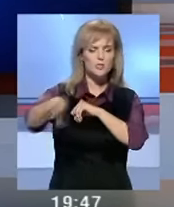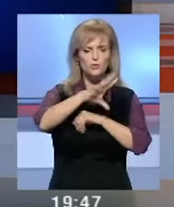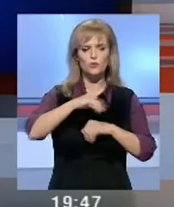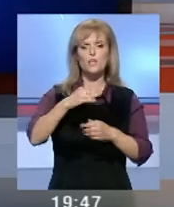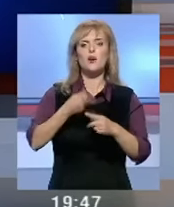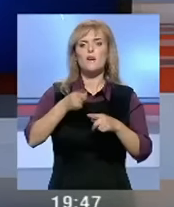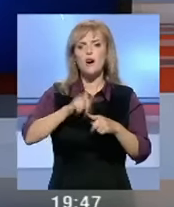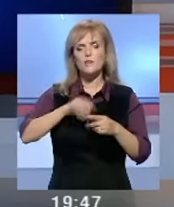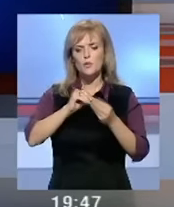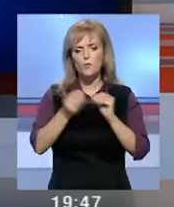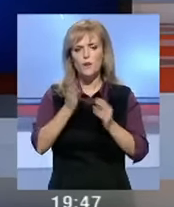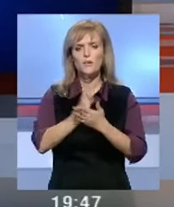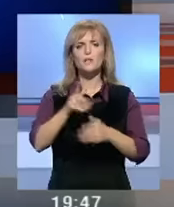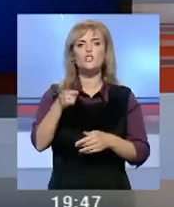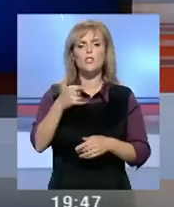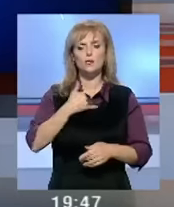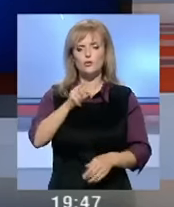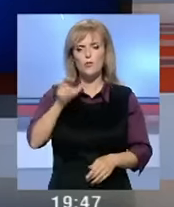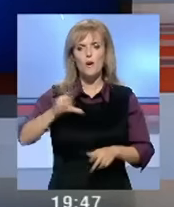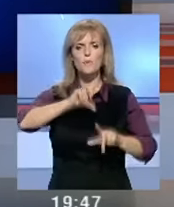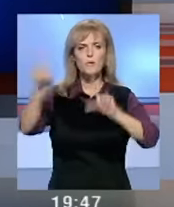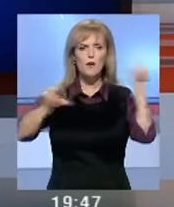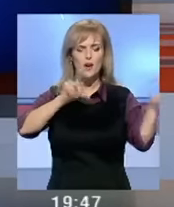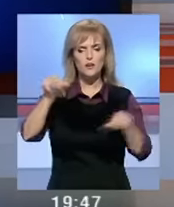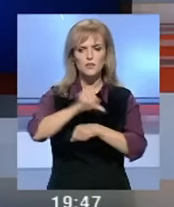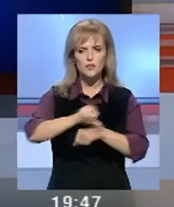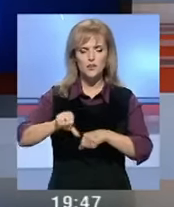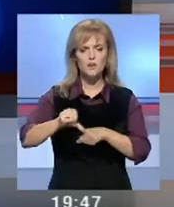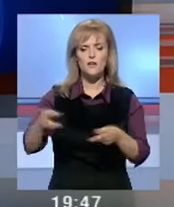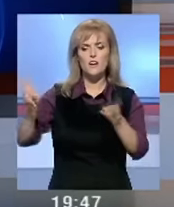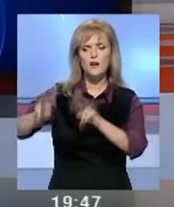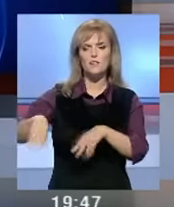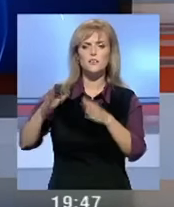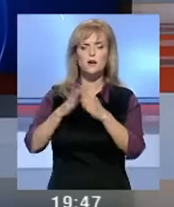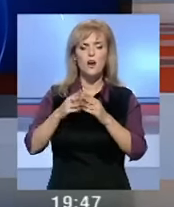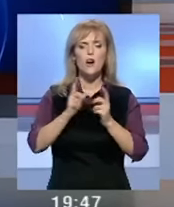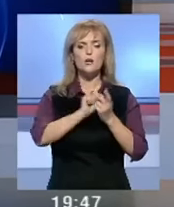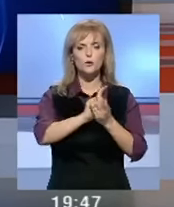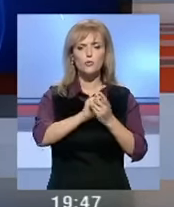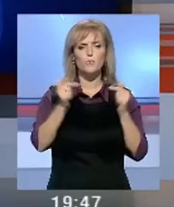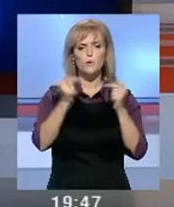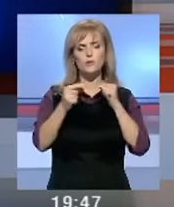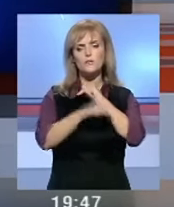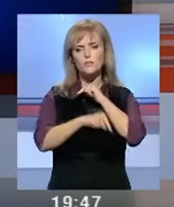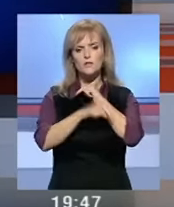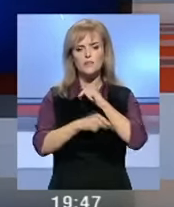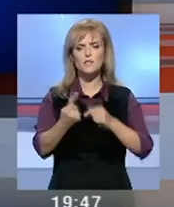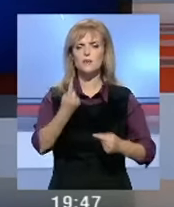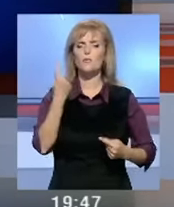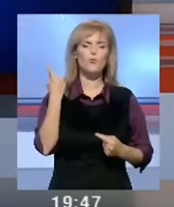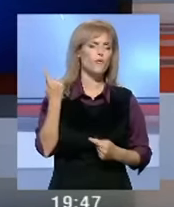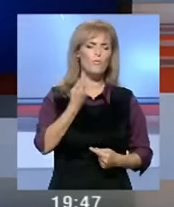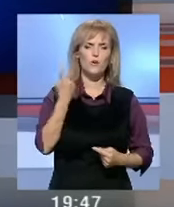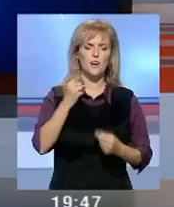pleacă cetățenii noștri de acasă. De aceea, lupta împotriva corupției este prioritatea numărul unu